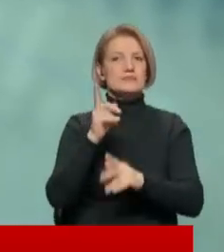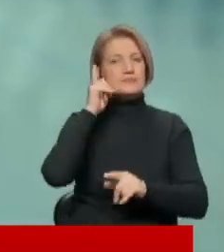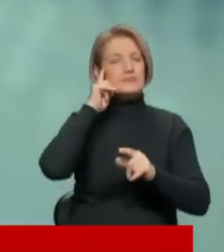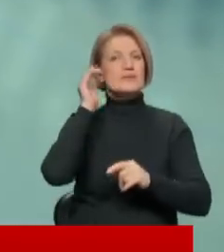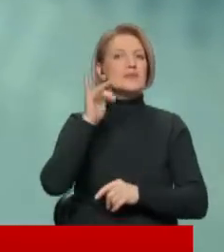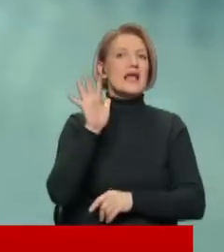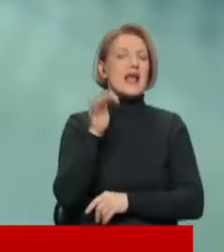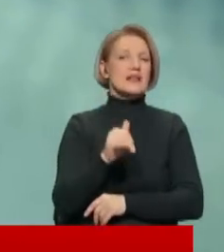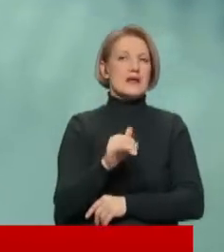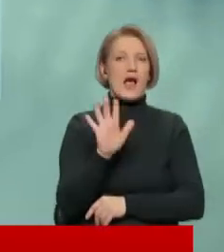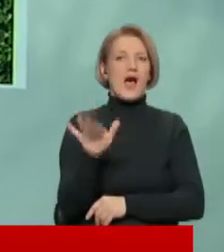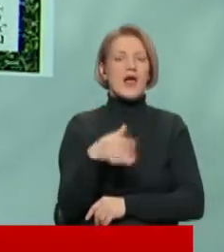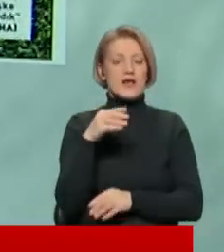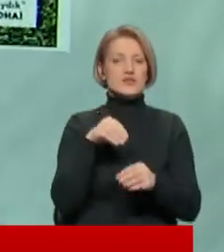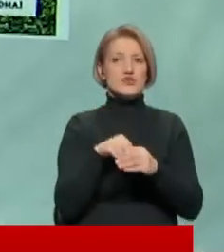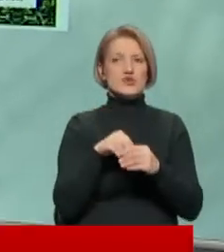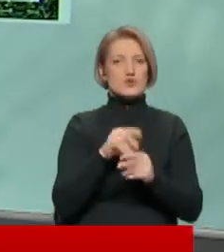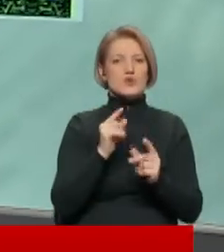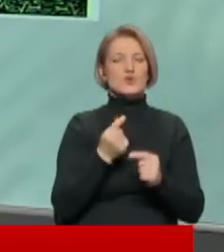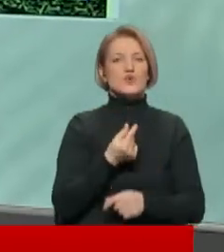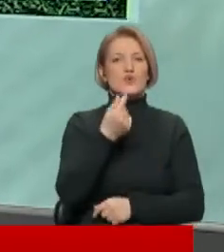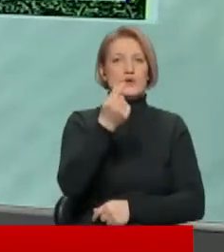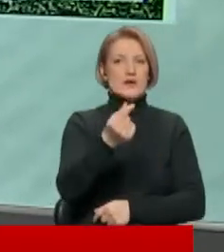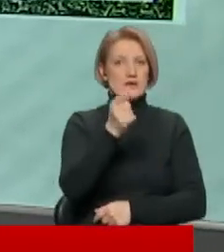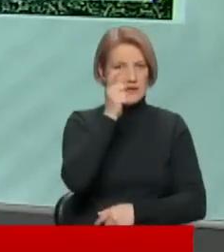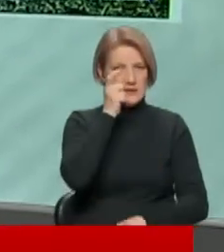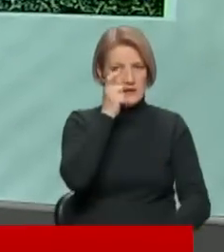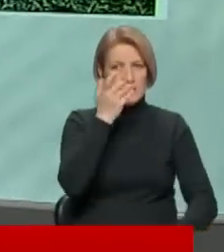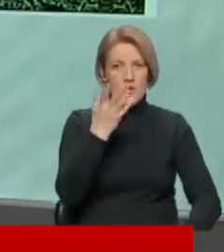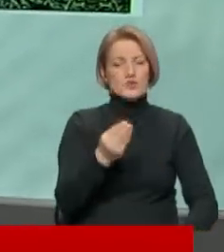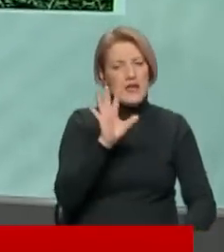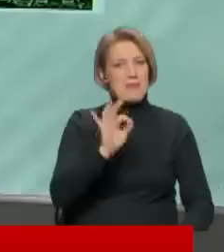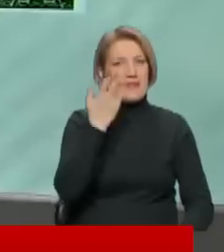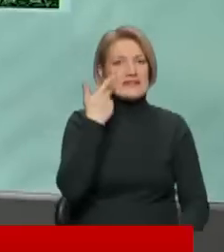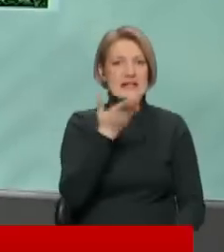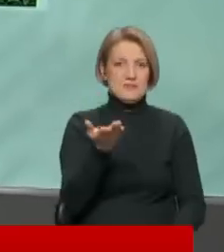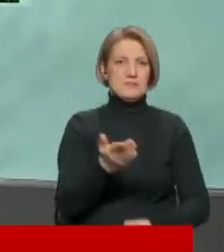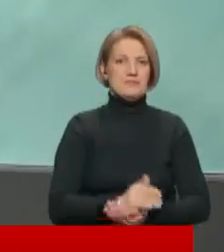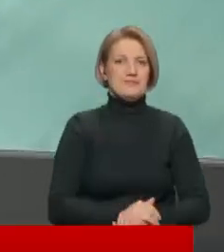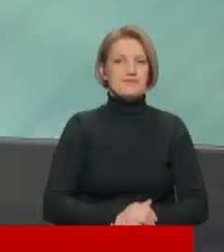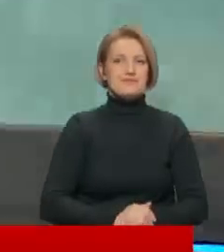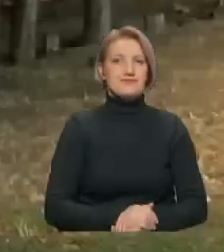başlarına ne geldi herkes için uyarı olsun hemen izleyelim